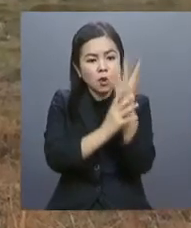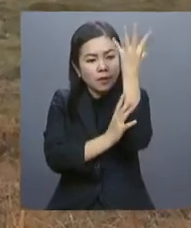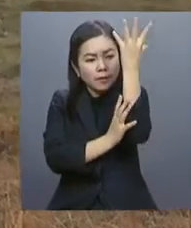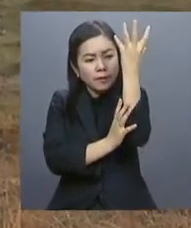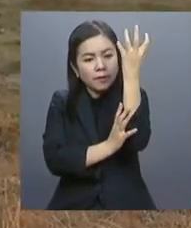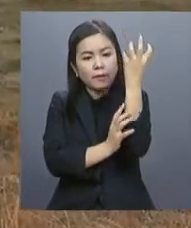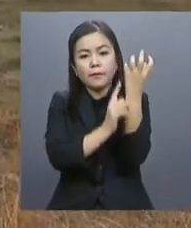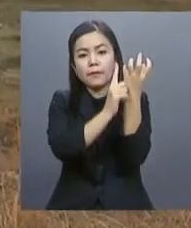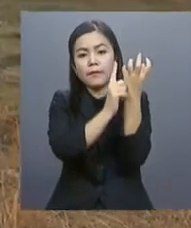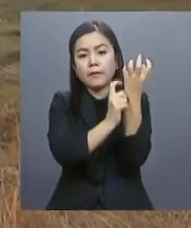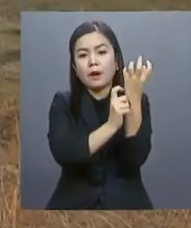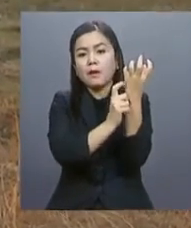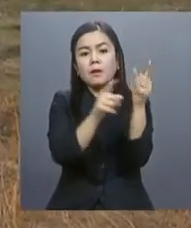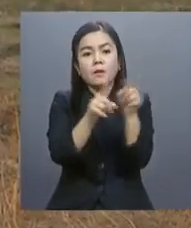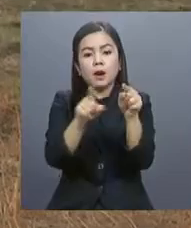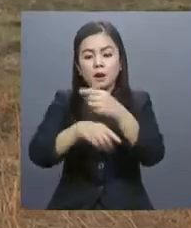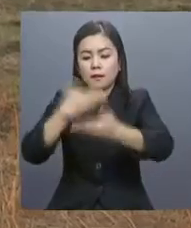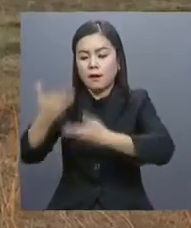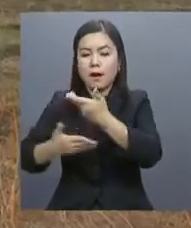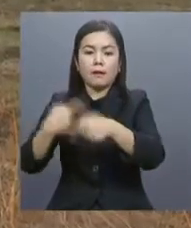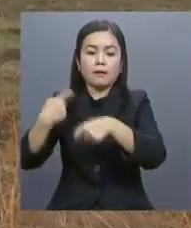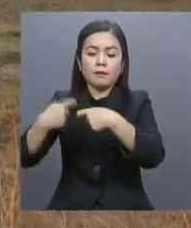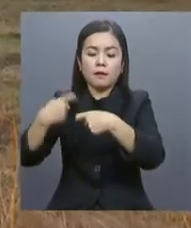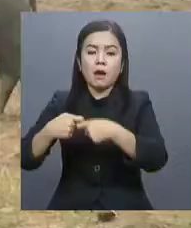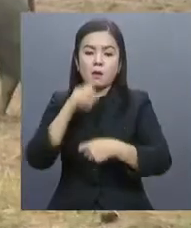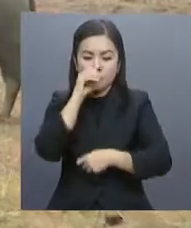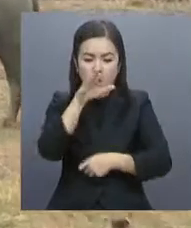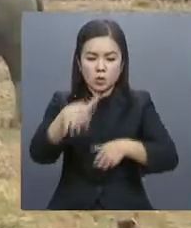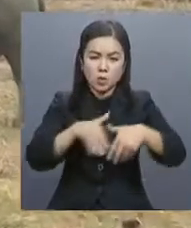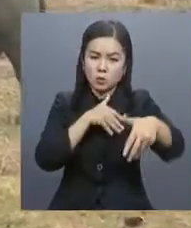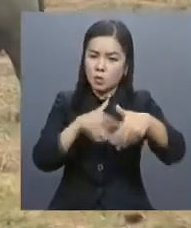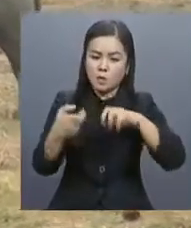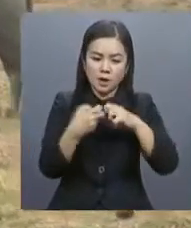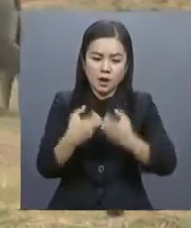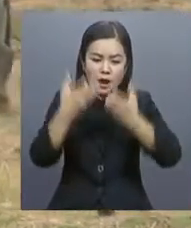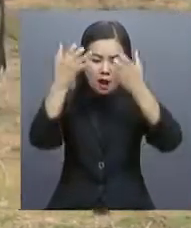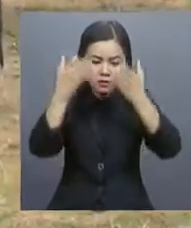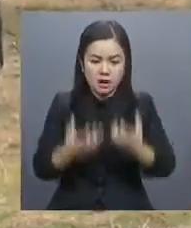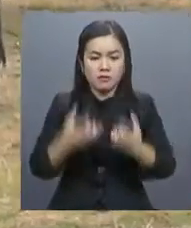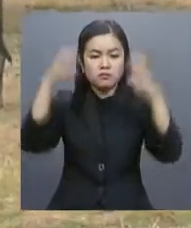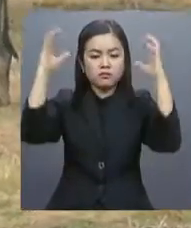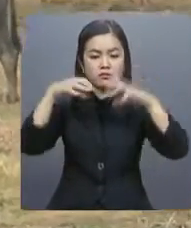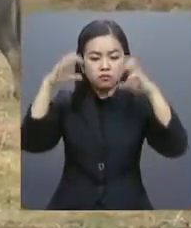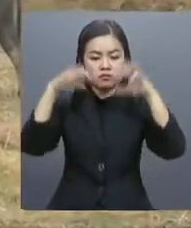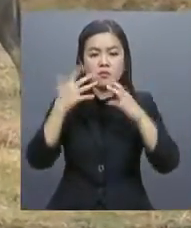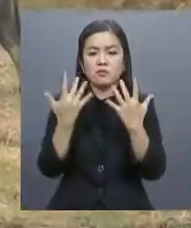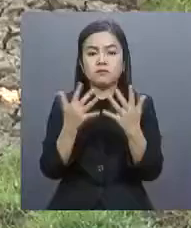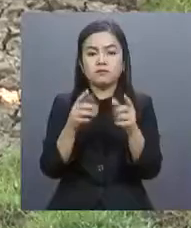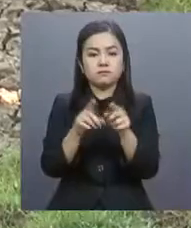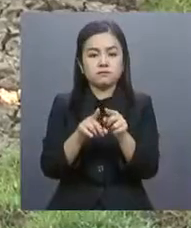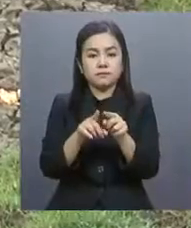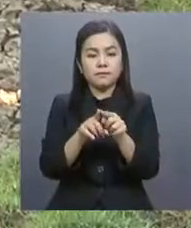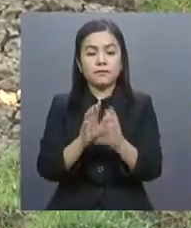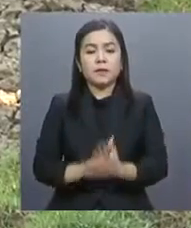ไม่ออกฝักไม่มีผลผลิตออกมาขายซึ่งชาวบ้านบอกว่าปีนี้ภัยแล้งถือว่ารุนแรงกว่าทุกปีที่ผ่านมาค่ะ